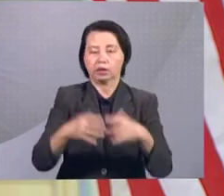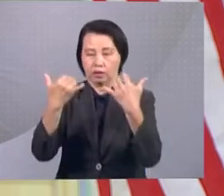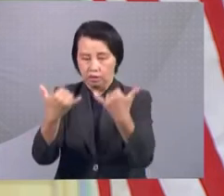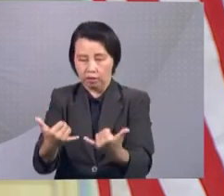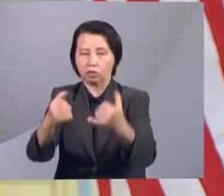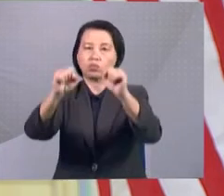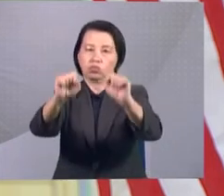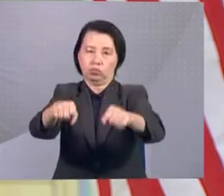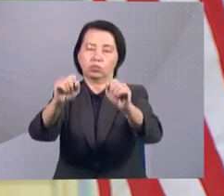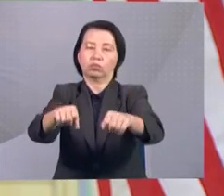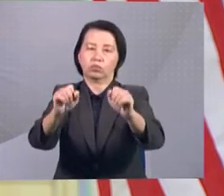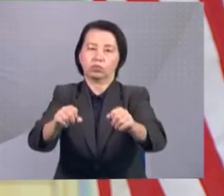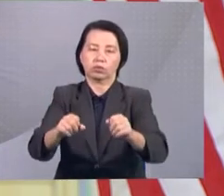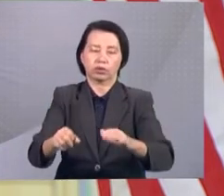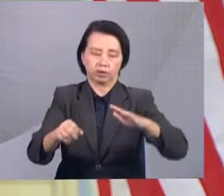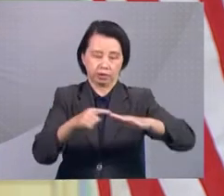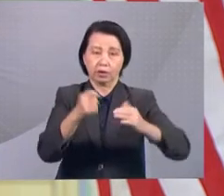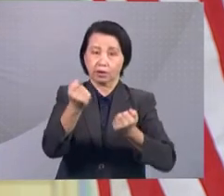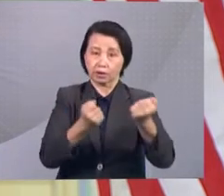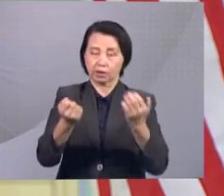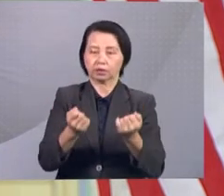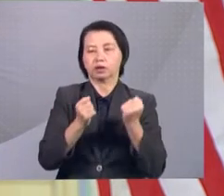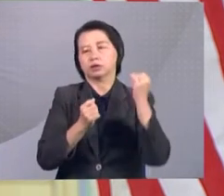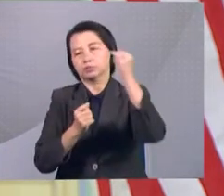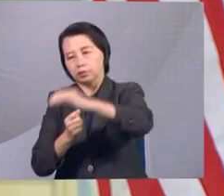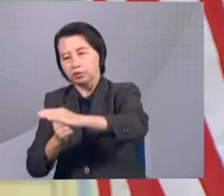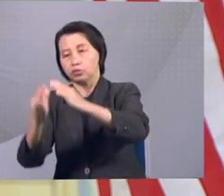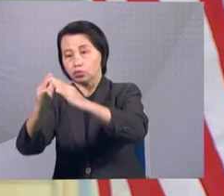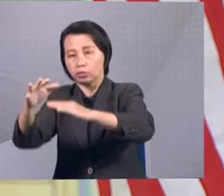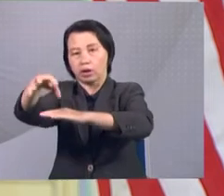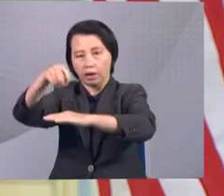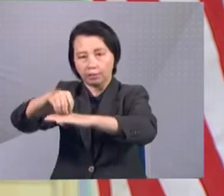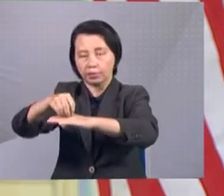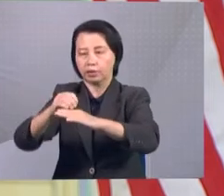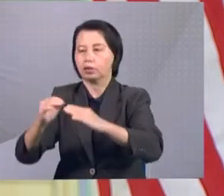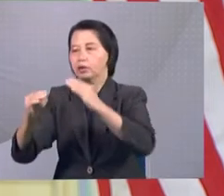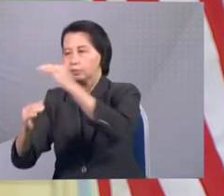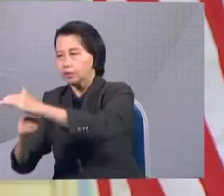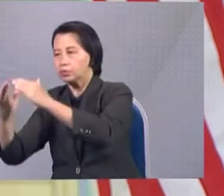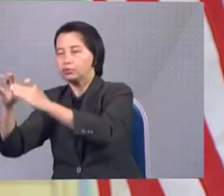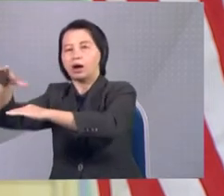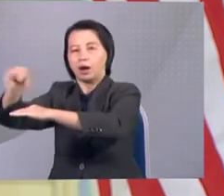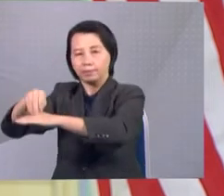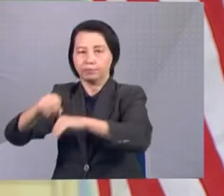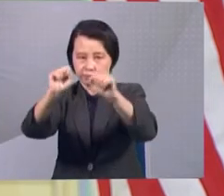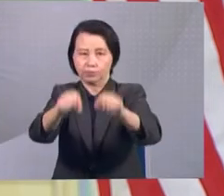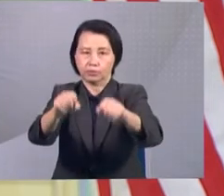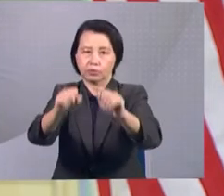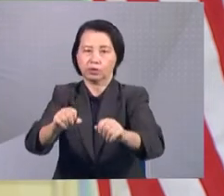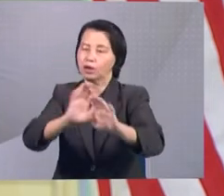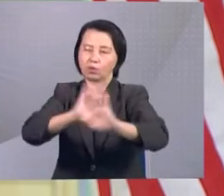membenarkan mereka membawa penumpang yang bukan